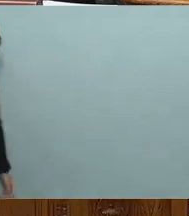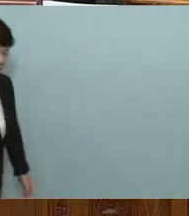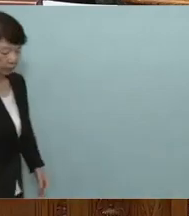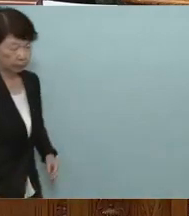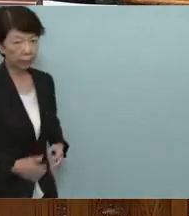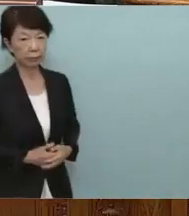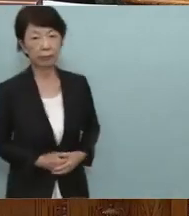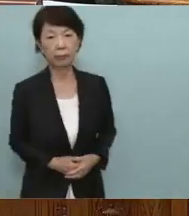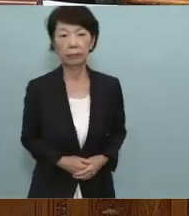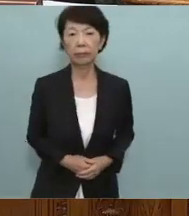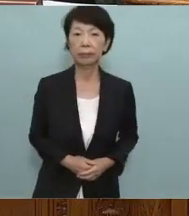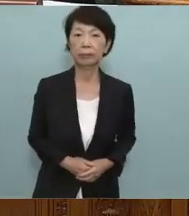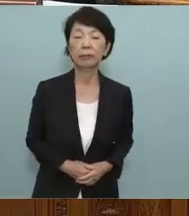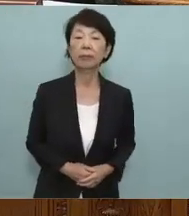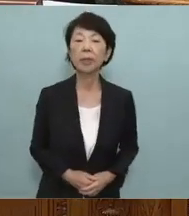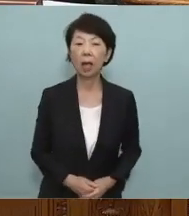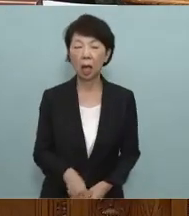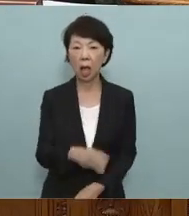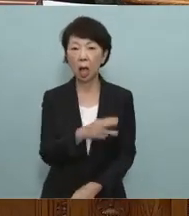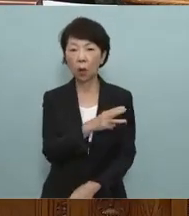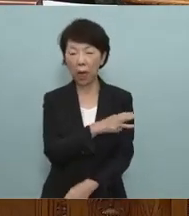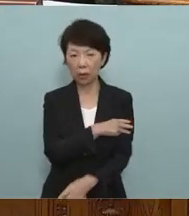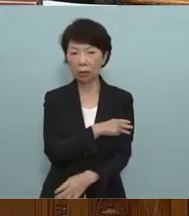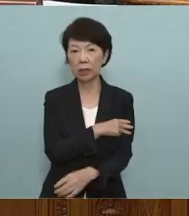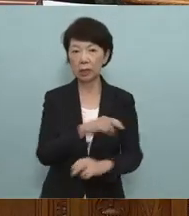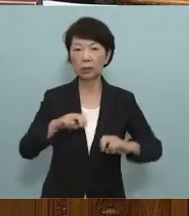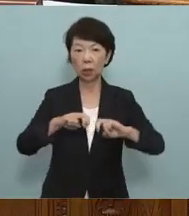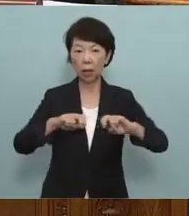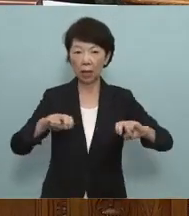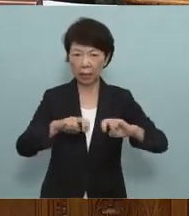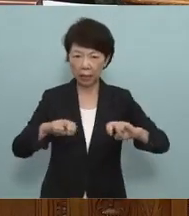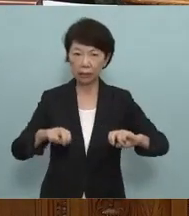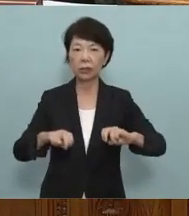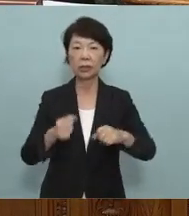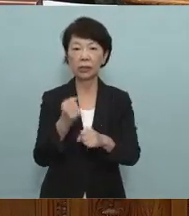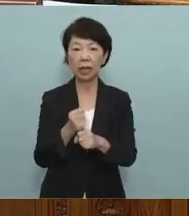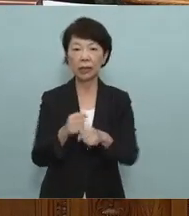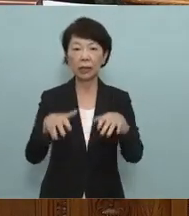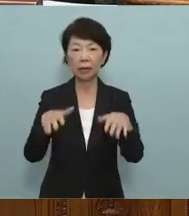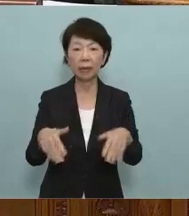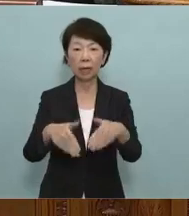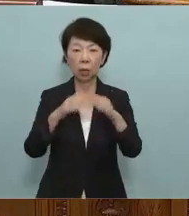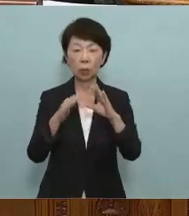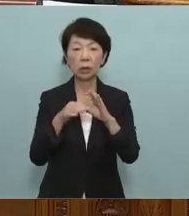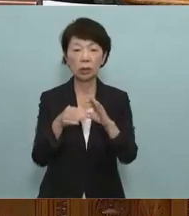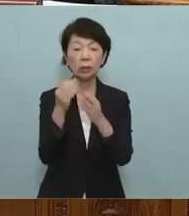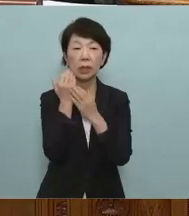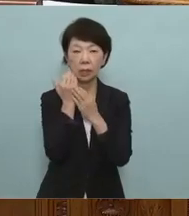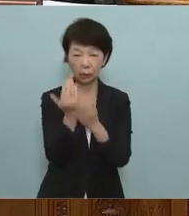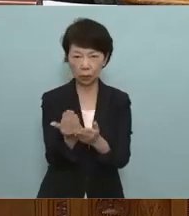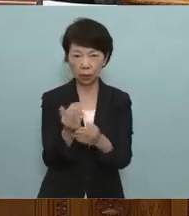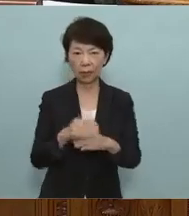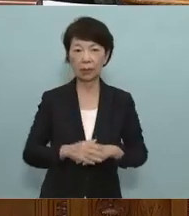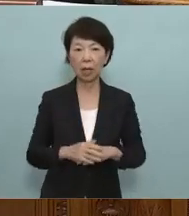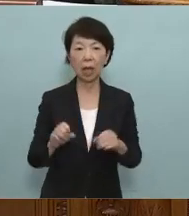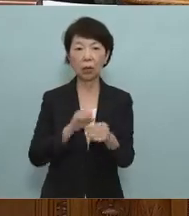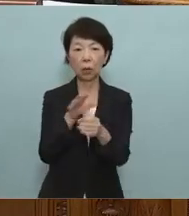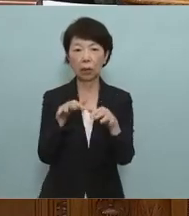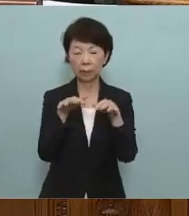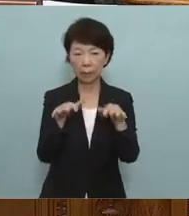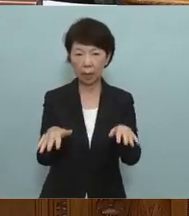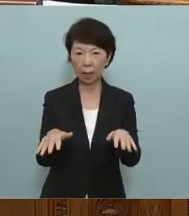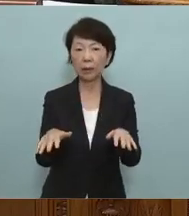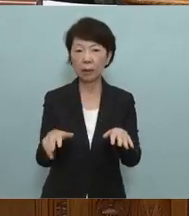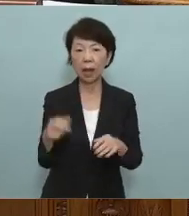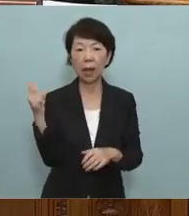国産ワクチンの開発・生産体制の構築についてお伺いします。コロナ禍において、検